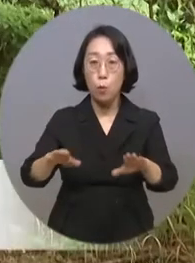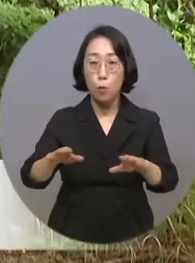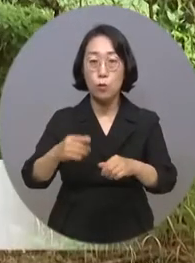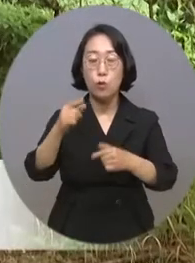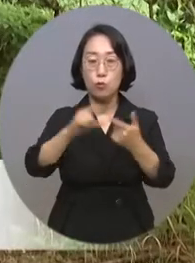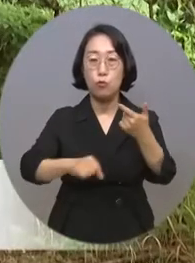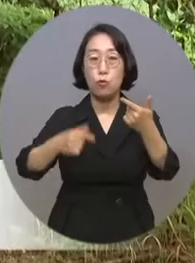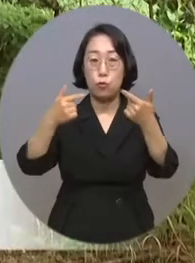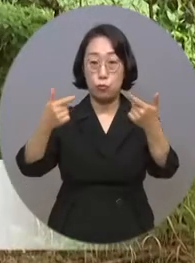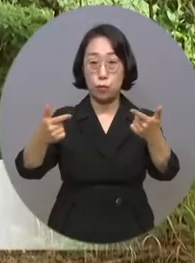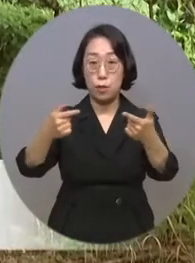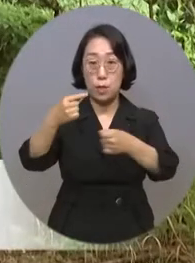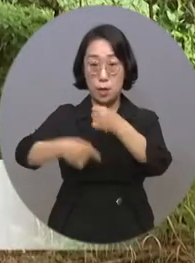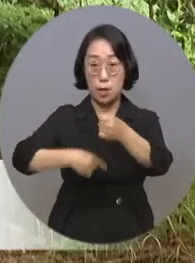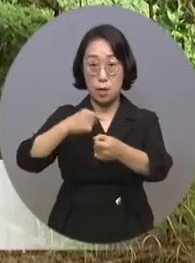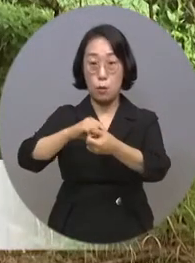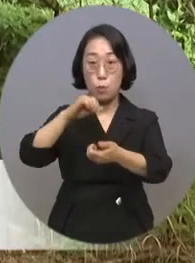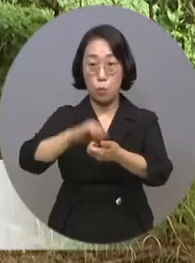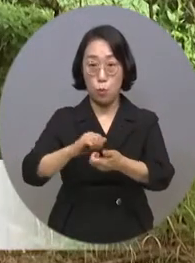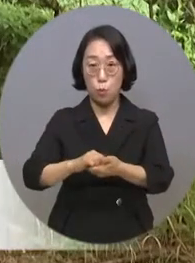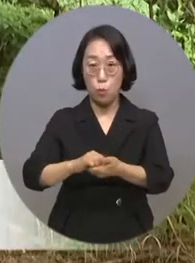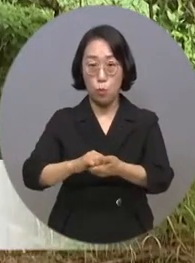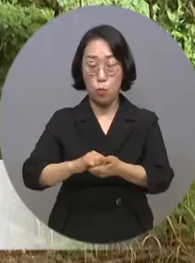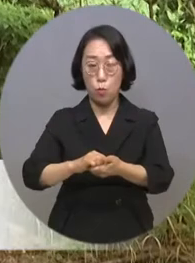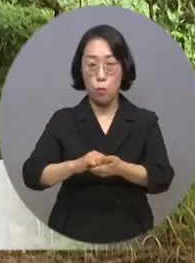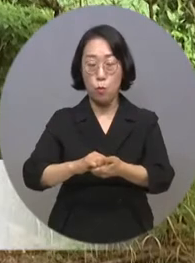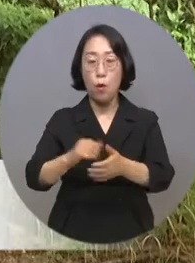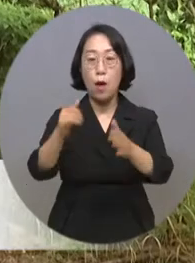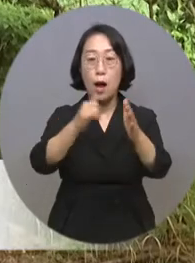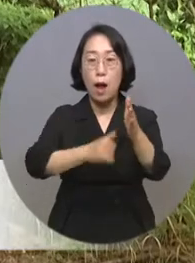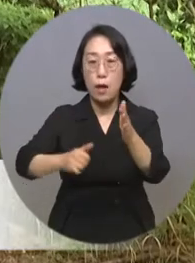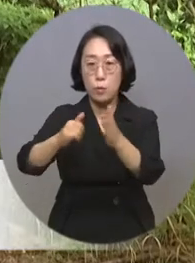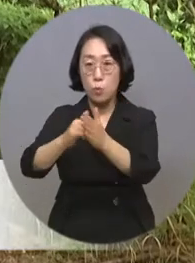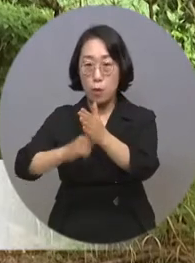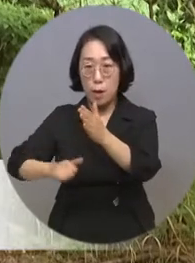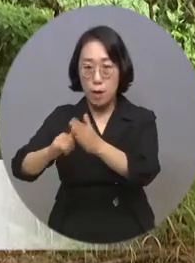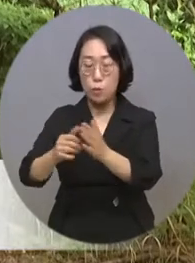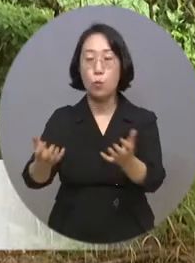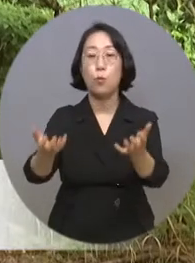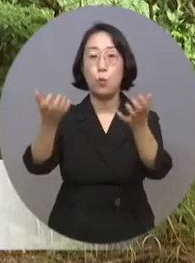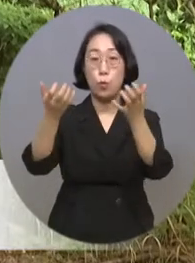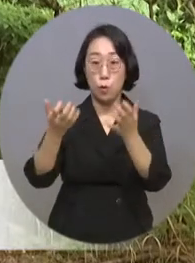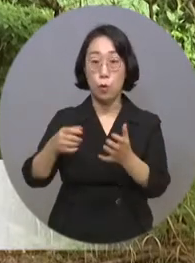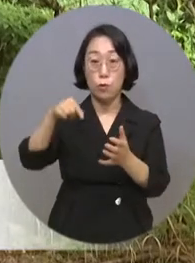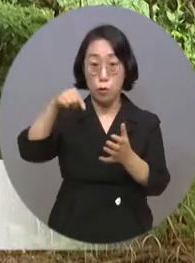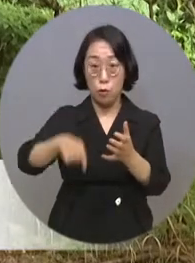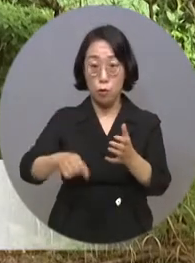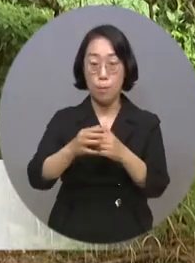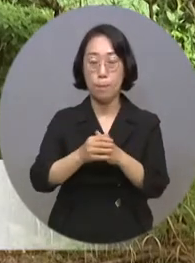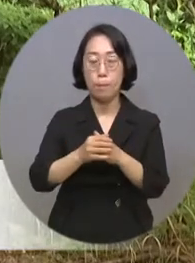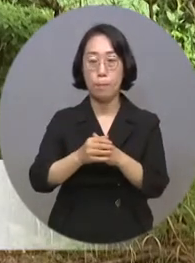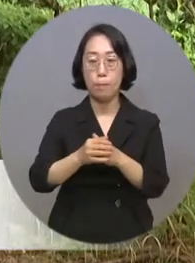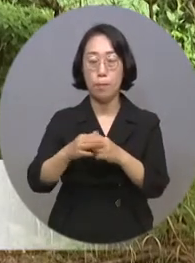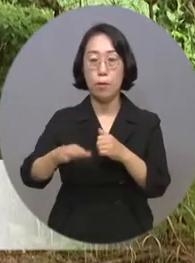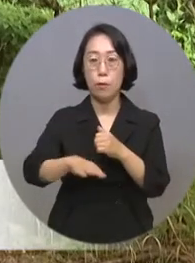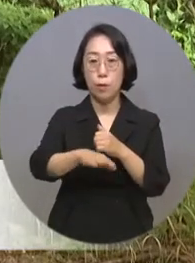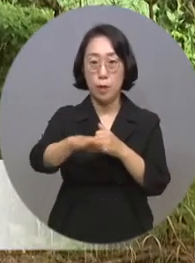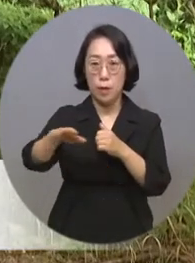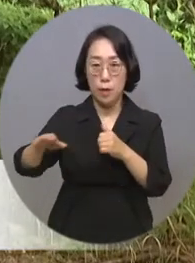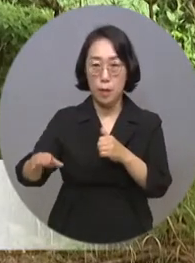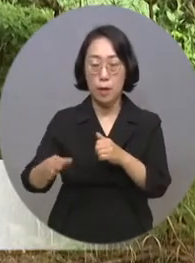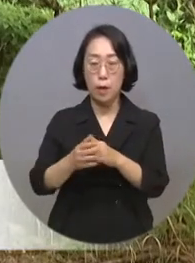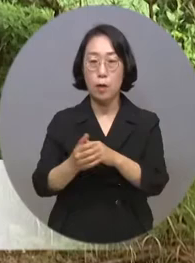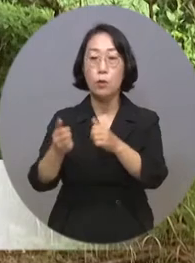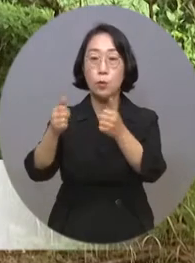6월 6일 날 우리 전국에 계신 유족분들을 이 자리에서 모이셔서 우리가 그